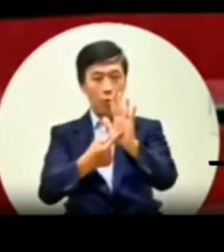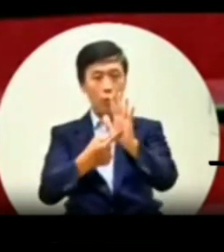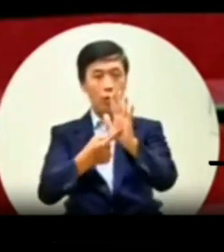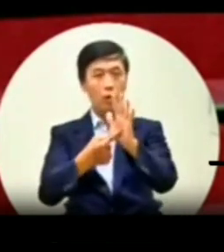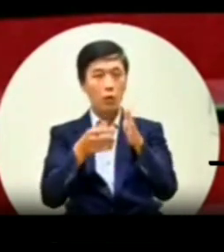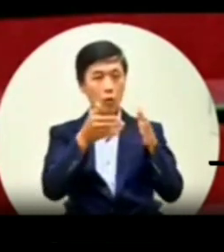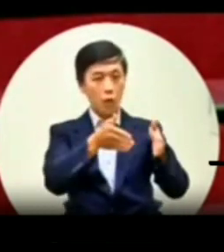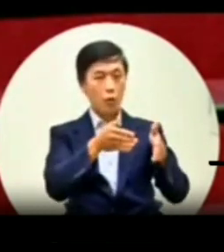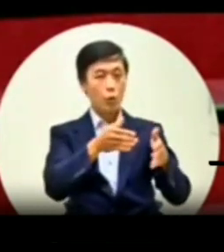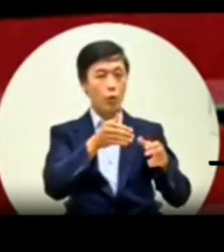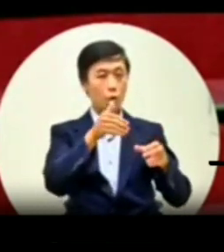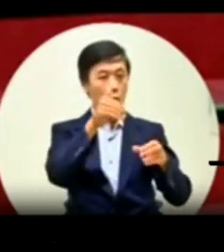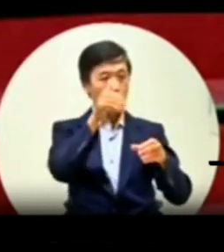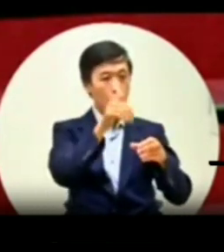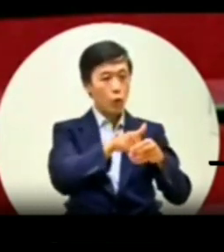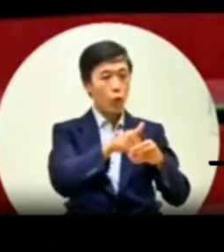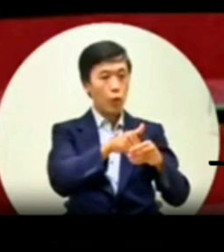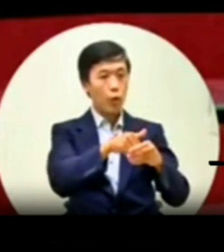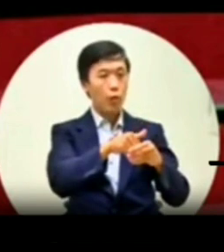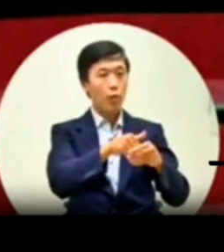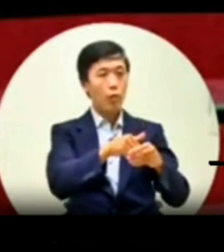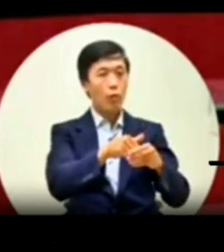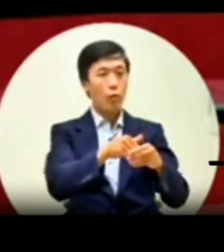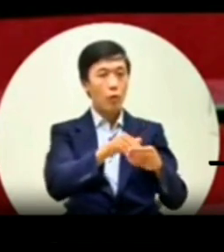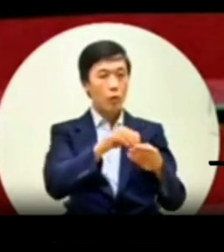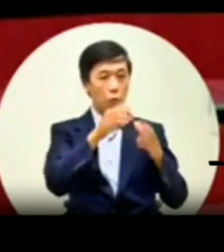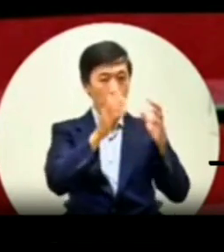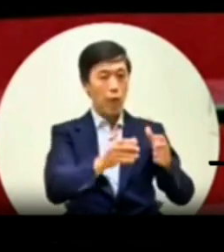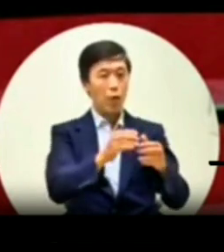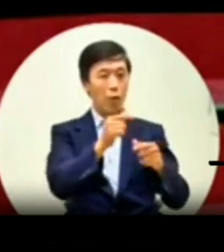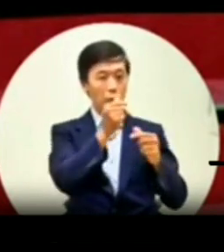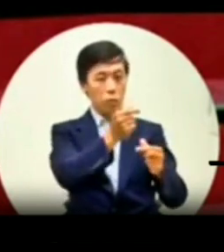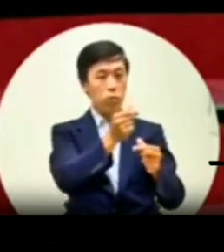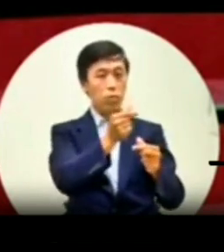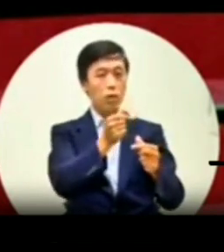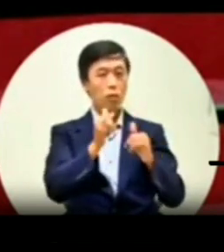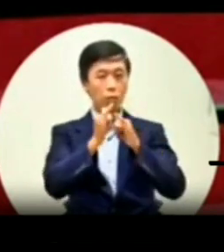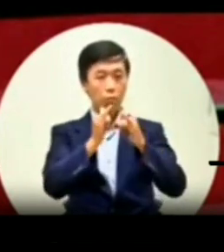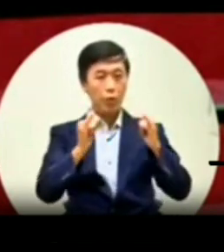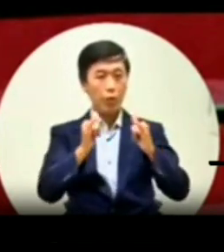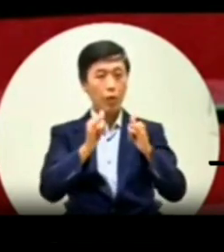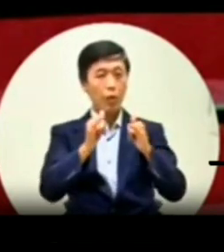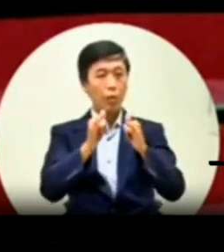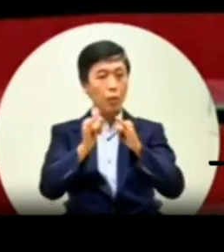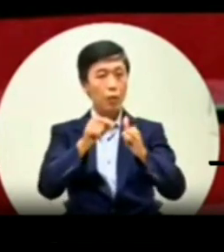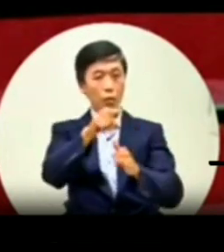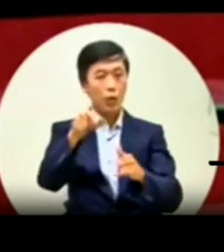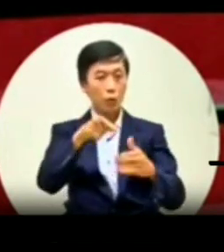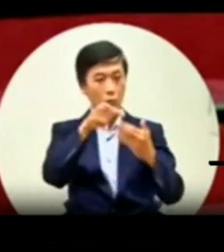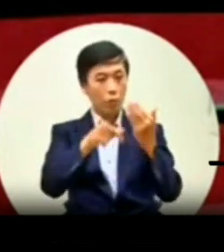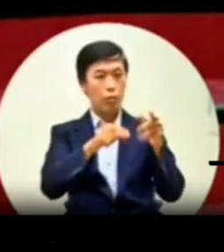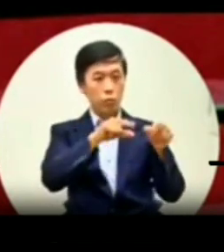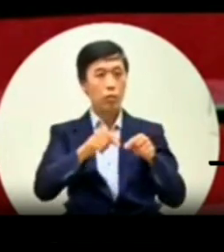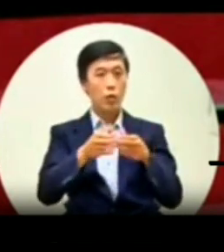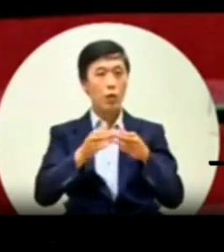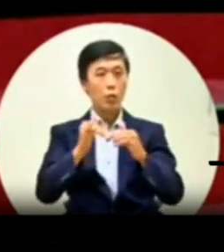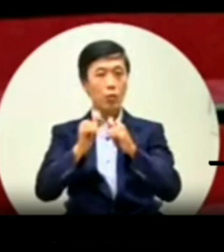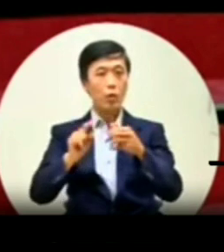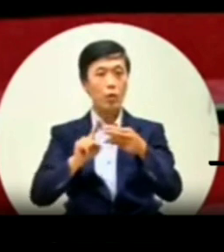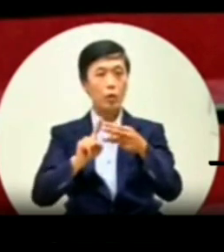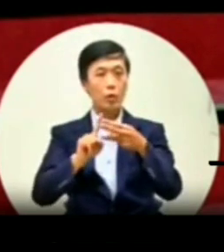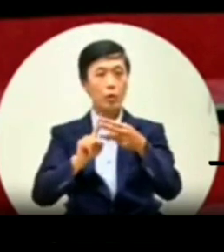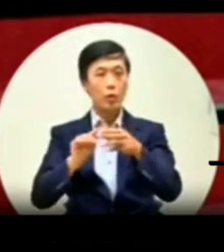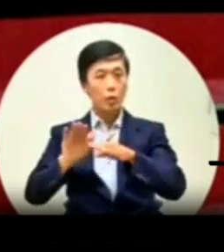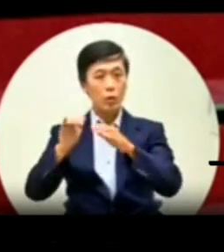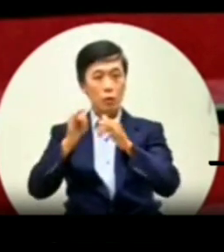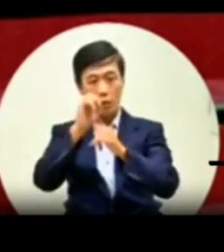大家就要遵守规矩。所以民进党又是双标党，我们讲一下这个事情。